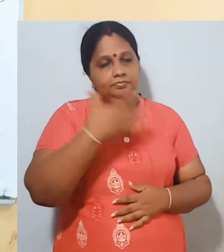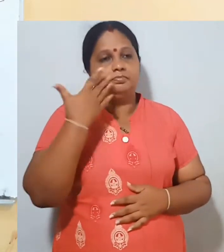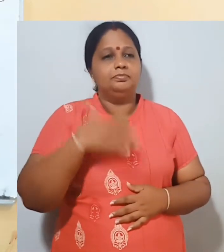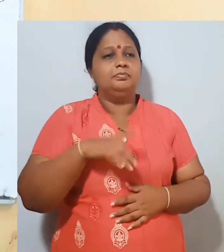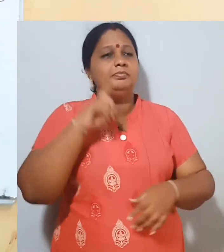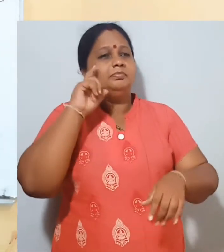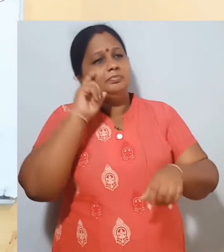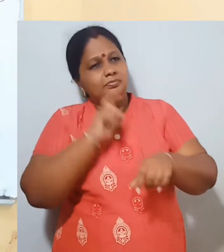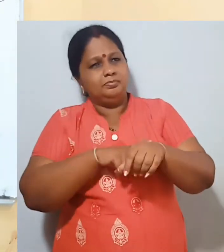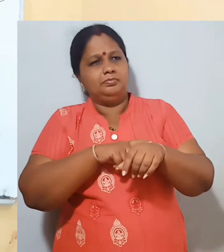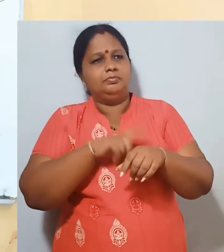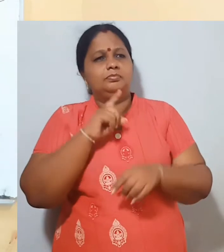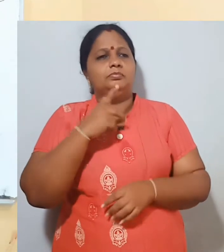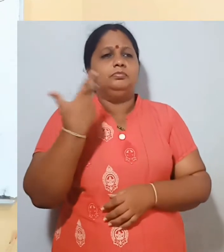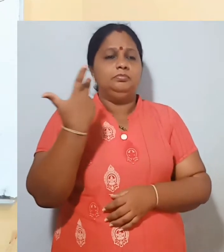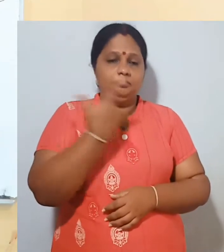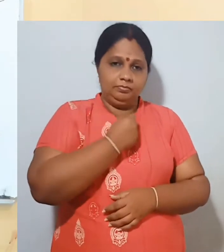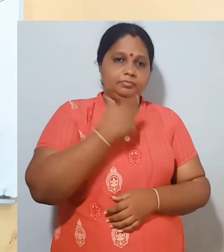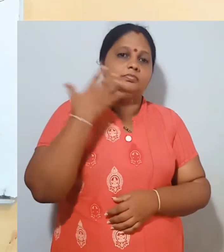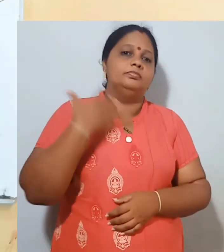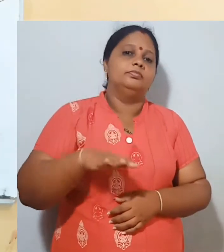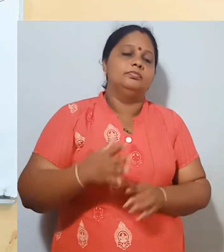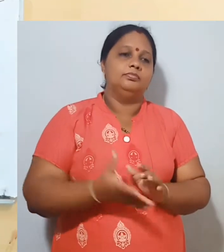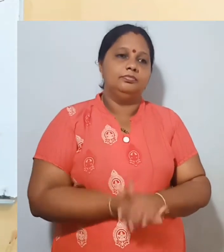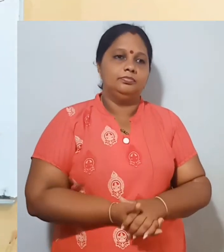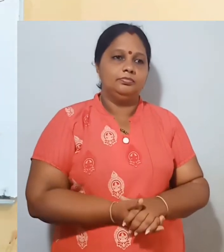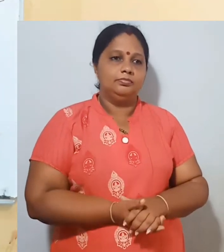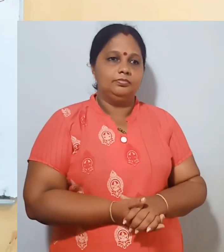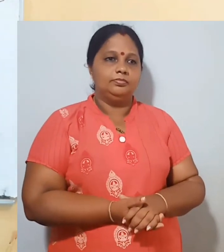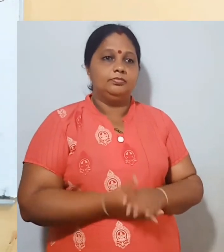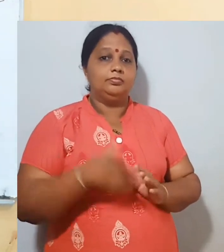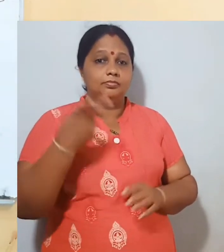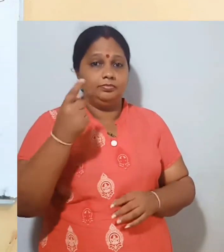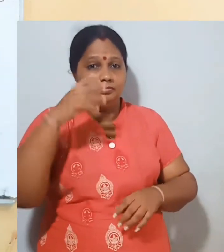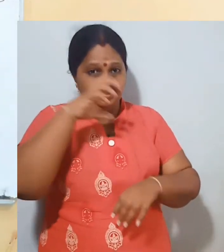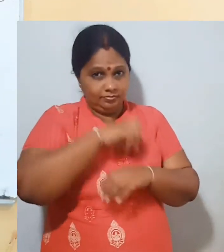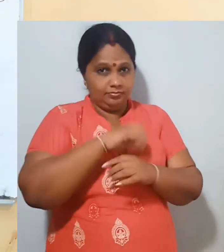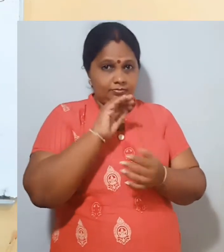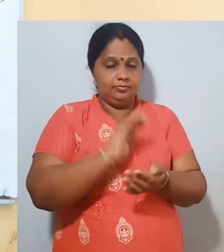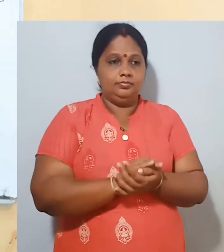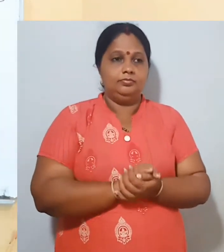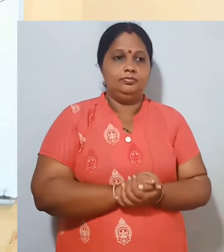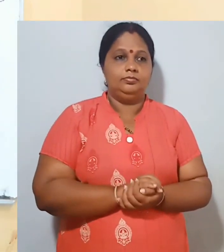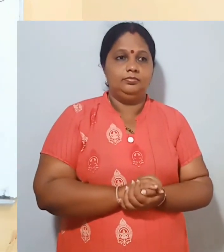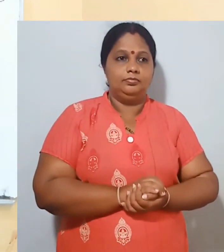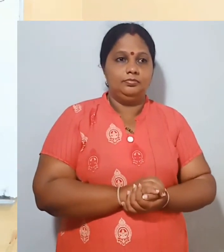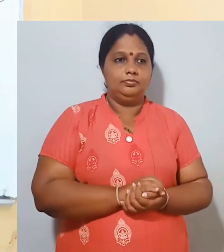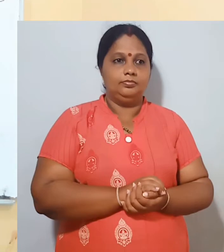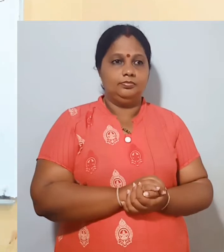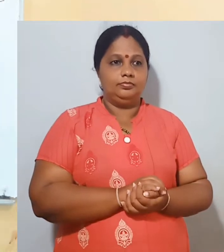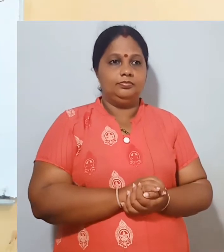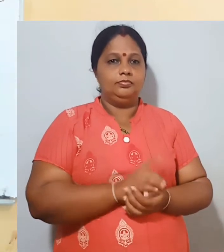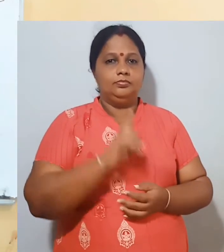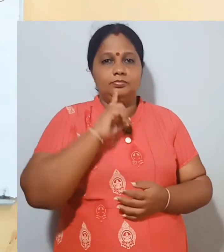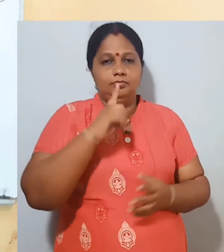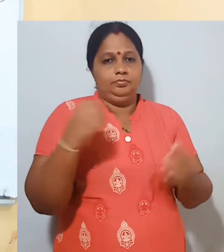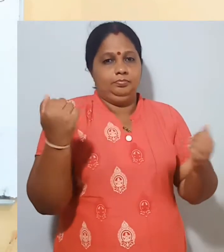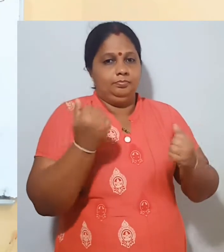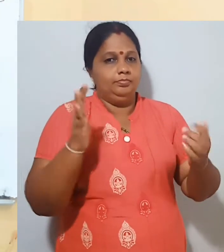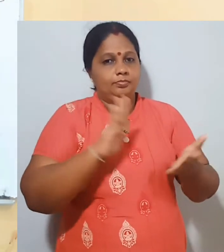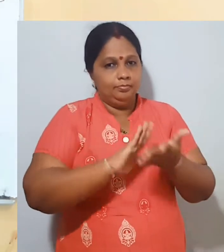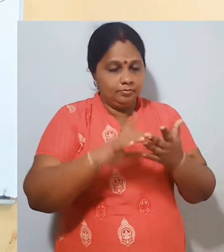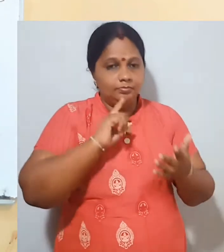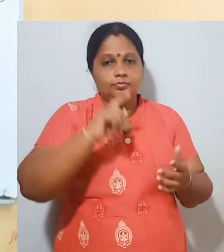சந்தர்ப்பங்கள்ல கட்டாயம் ஊசி போட வேண்டிய நிலை ஏற்படும். ரைட்? அப்ப நாய்க்கடியாக இருந்தால் அவருக்கு தைரியம் கொடுங்க, சோப்